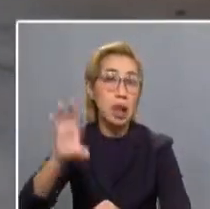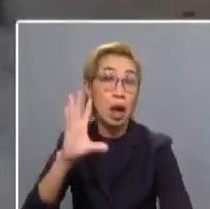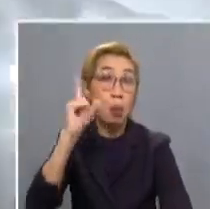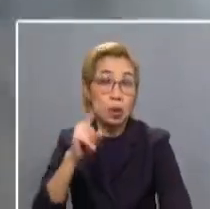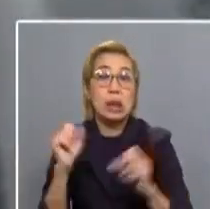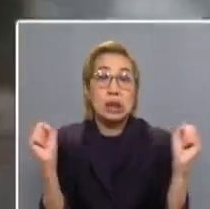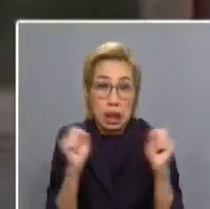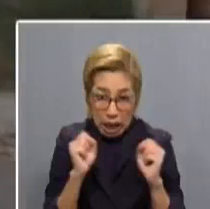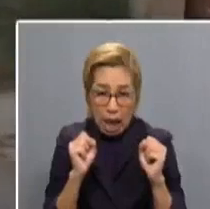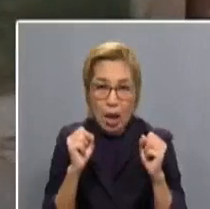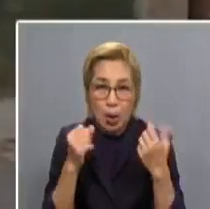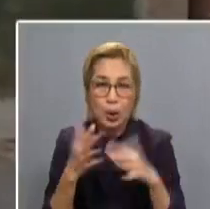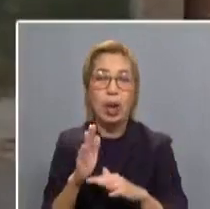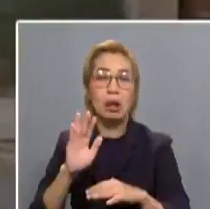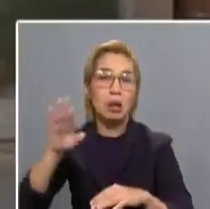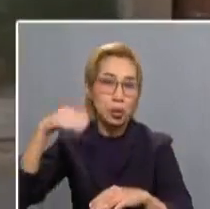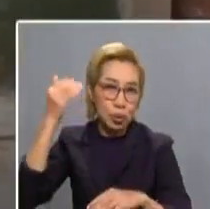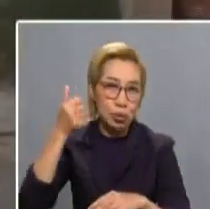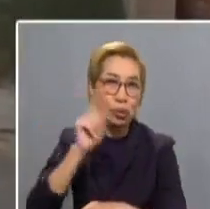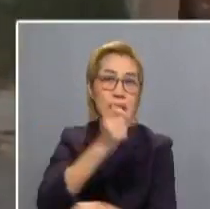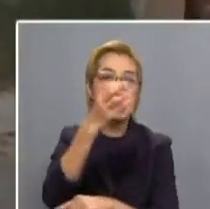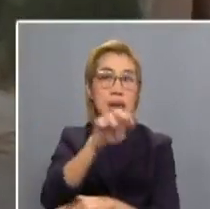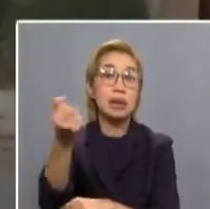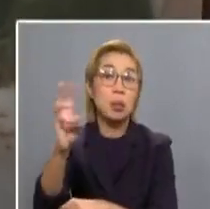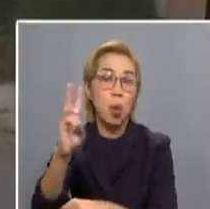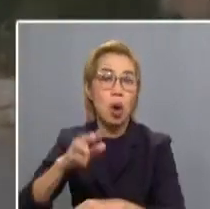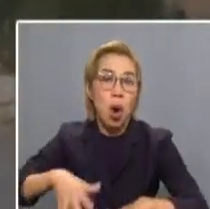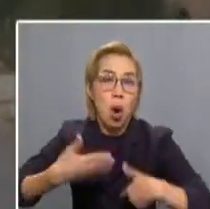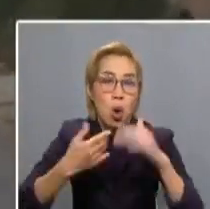วันหนึ่งที่อากาศจะหนาวเย็นนะคะหลังจากนั้น14ถึง16จะ